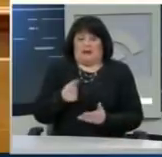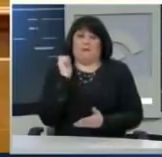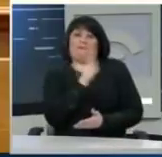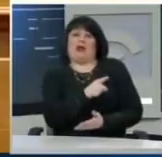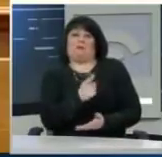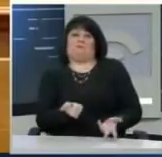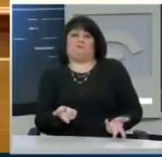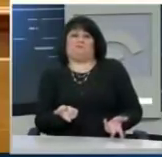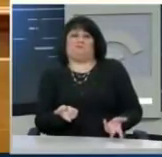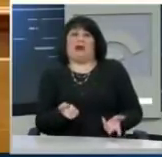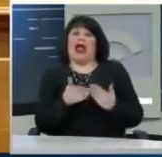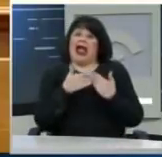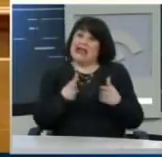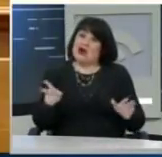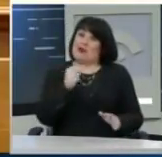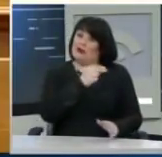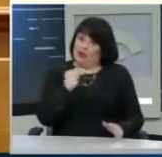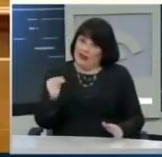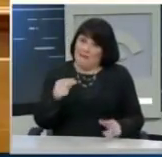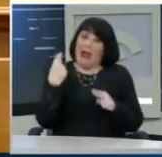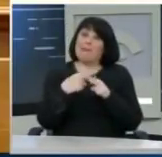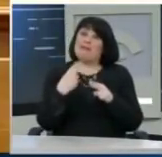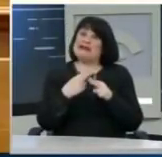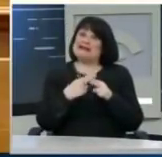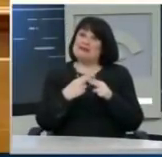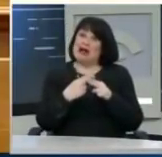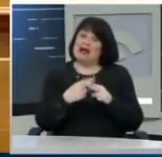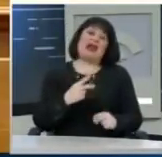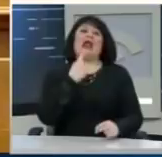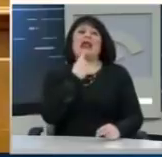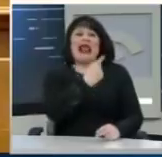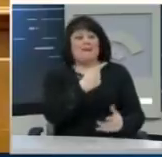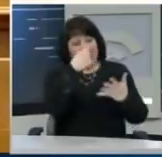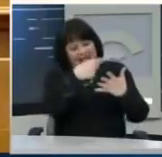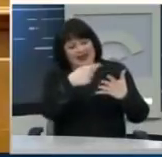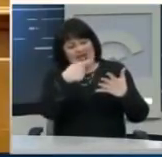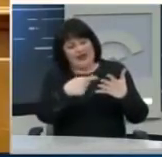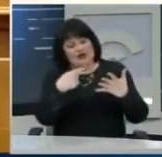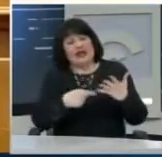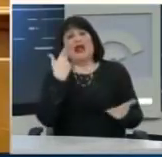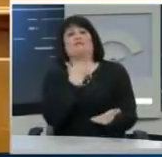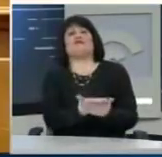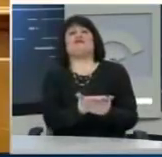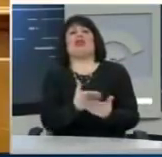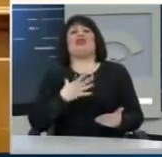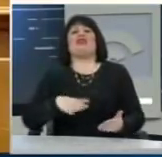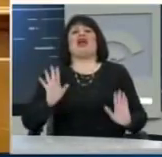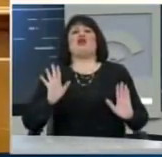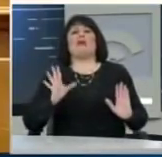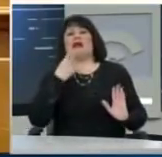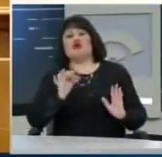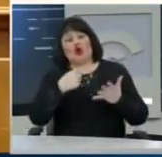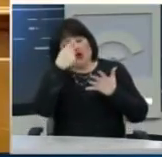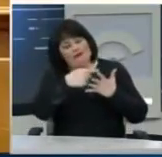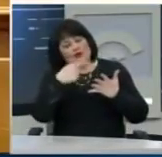διακοίνωση. Αλλά ανοίγουμε ένα θέμα επισήμως και λέμε θέλουμε ένα, δύο, τρία, τέσσερα. Γι' αυτόν και γι' αυτόν τον